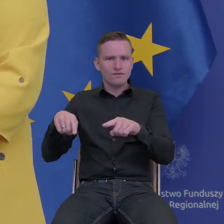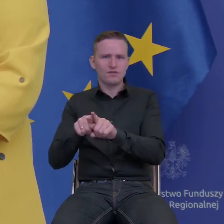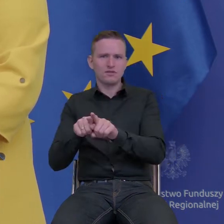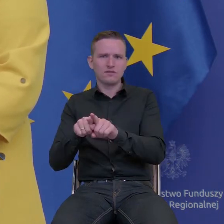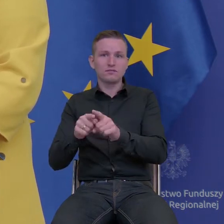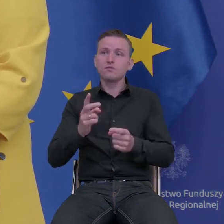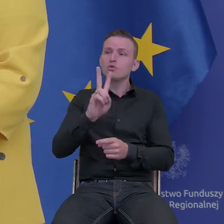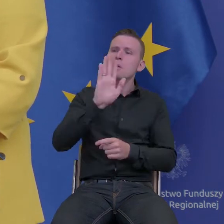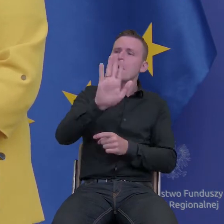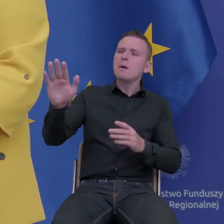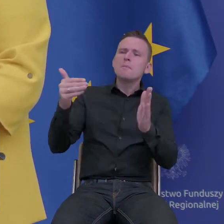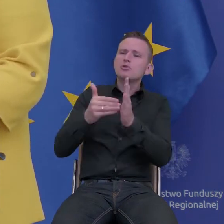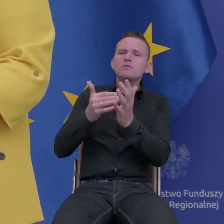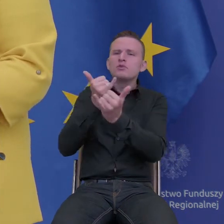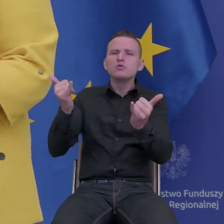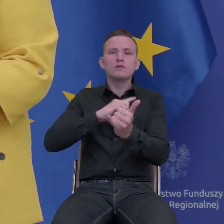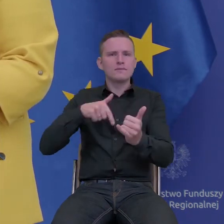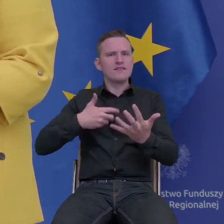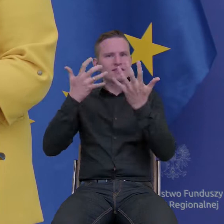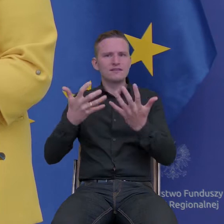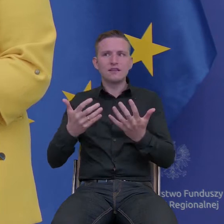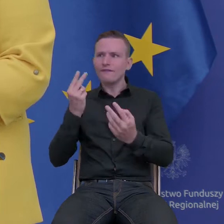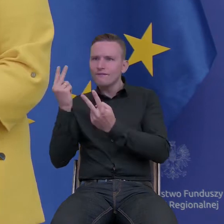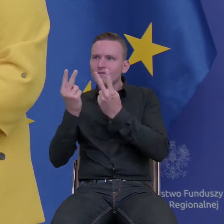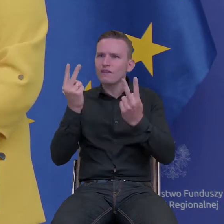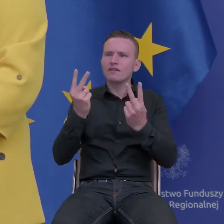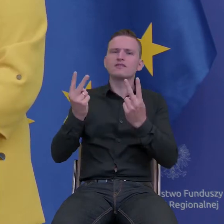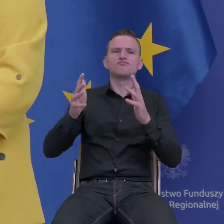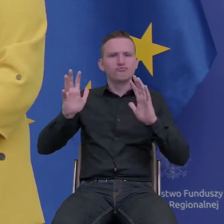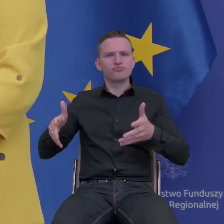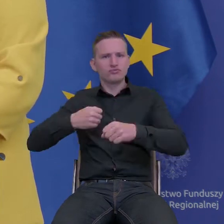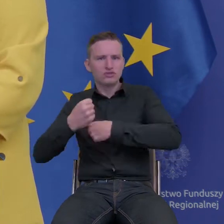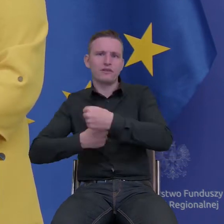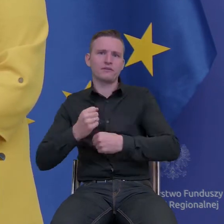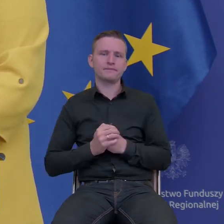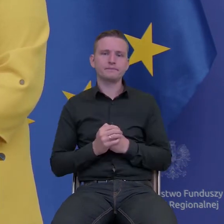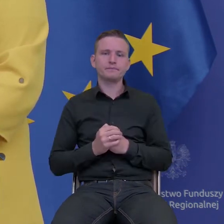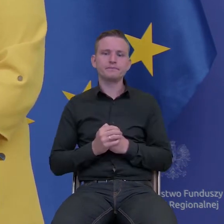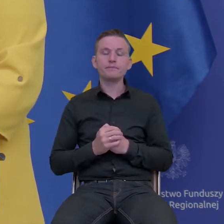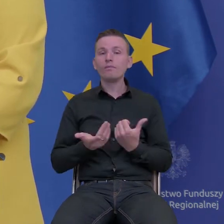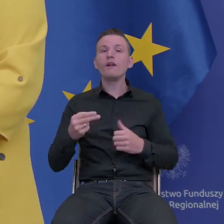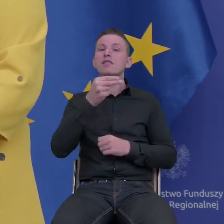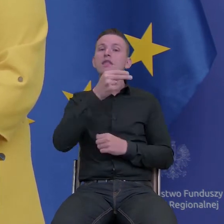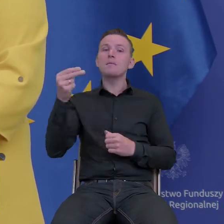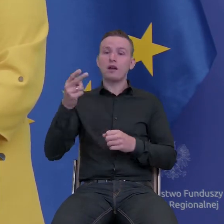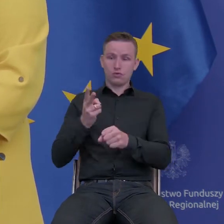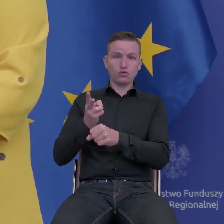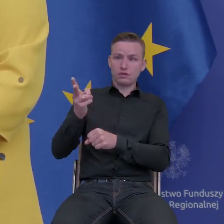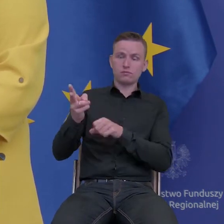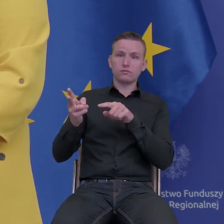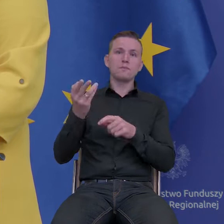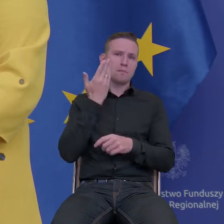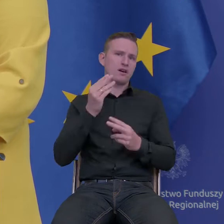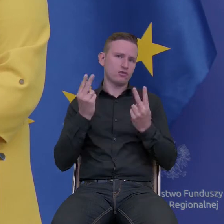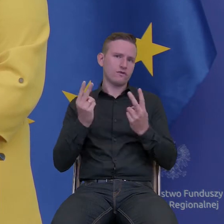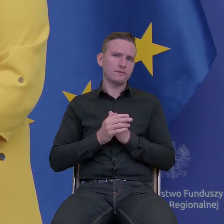Regionalnej realizujemy rządowy program Dostępność Plus od blisko 4 lat. Staramy się realizować takie działania, które